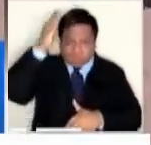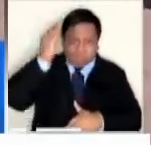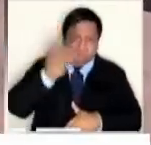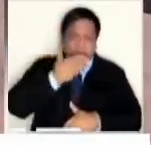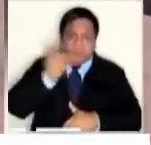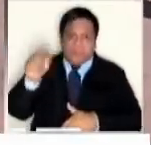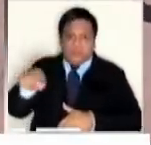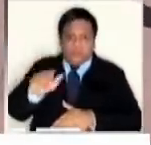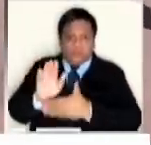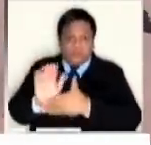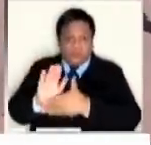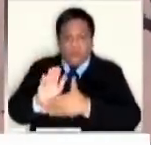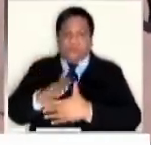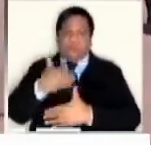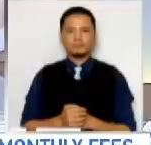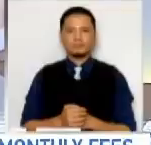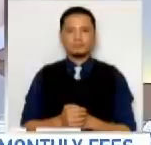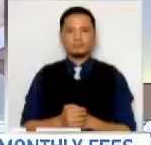palabas.